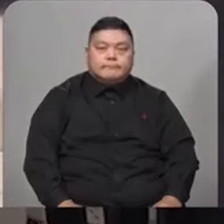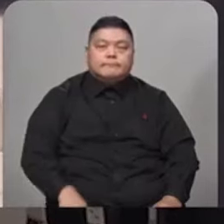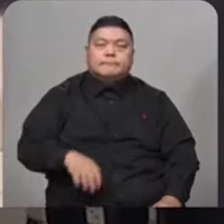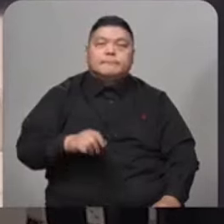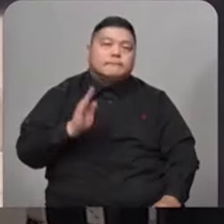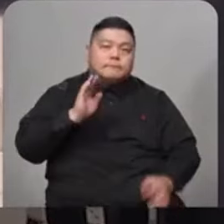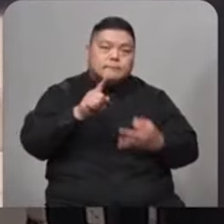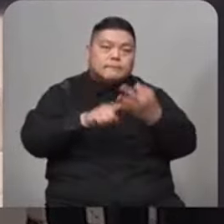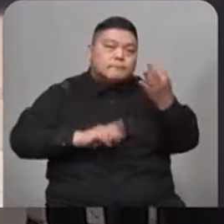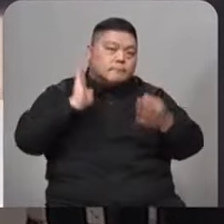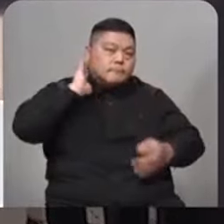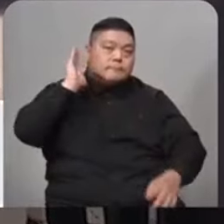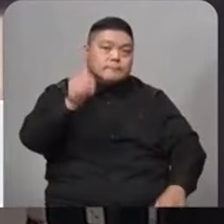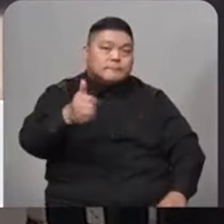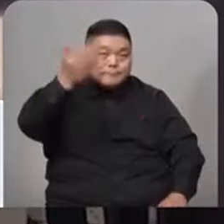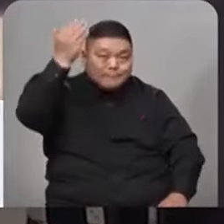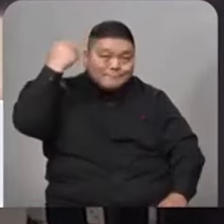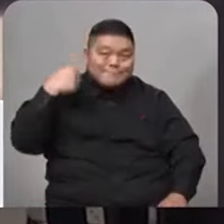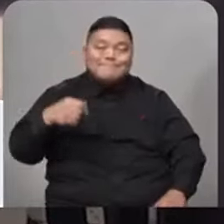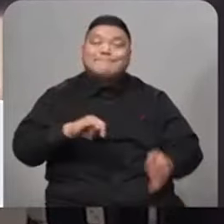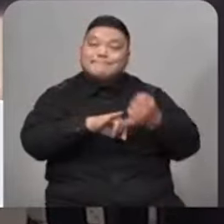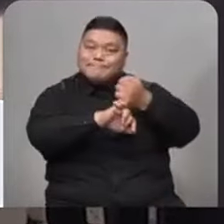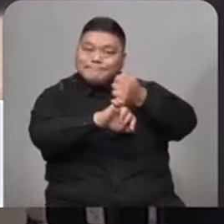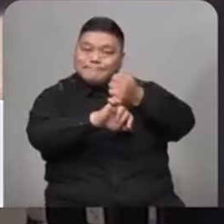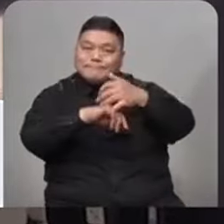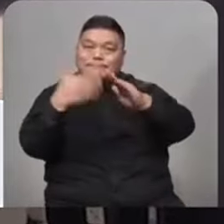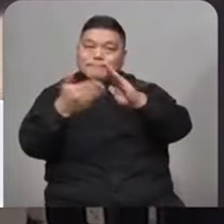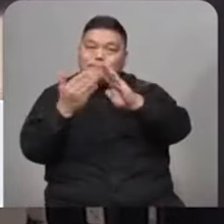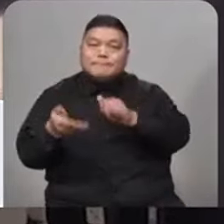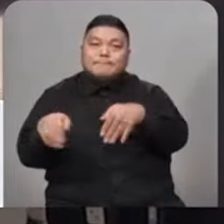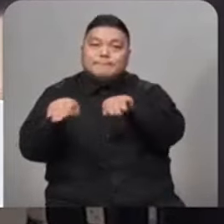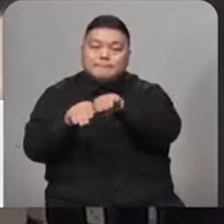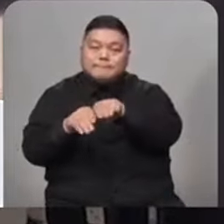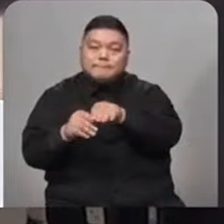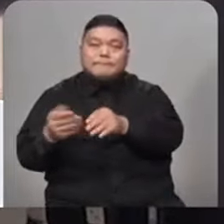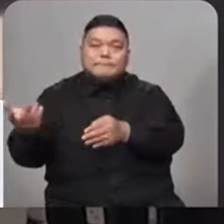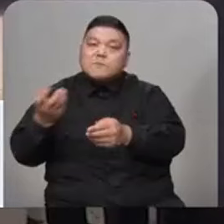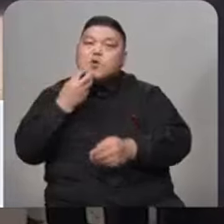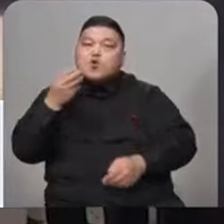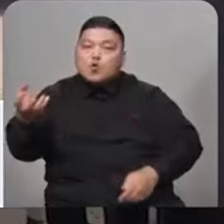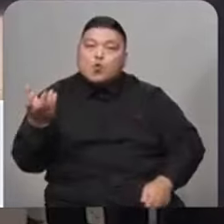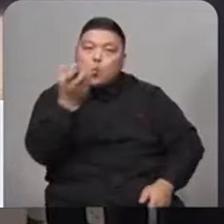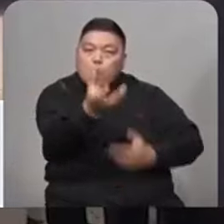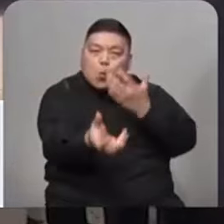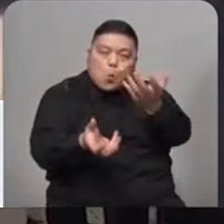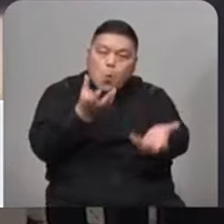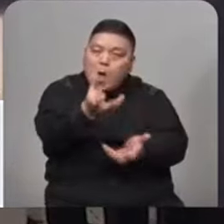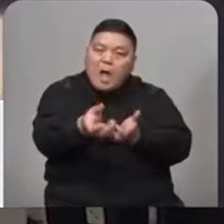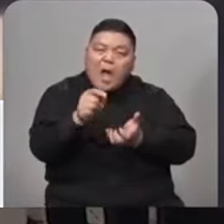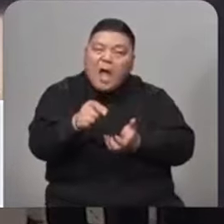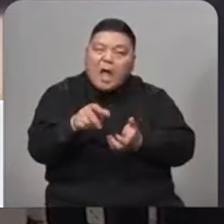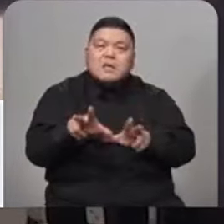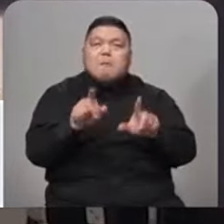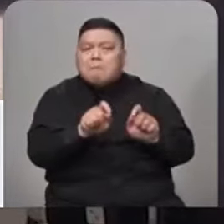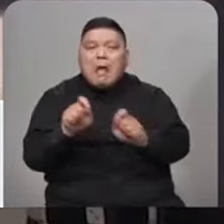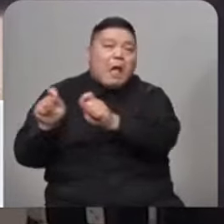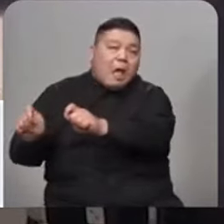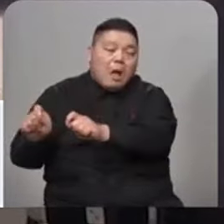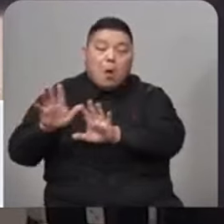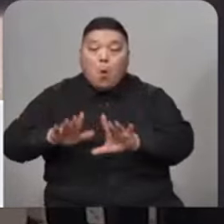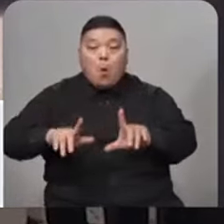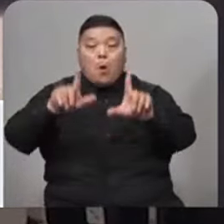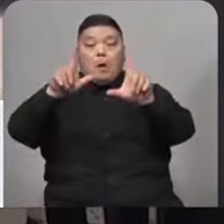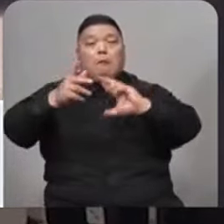윤성열 대통령이 약속한 공공기관 2차 지방 이전이 또다시 연기된 것으로 확인됐습니다 올해 안에는